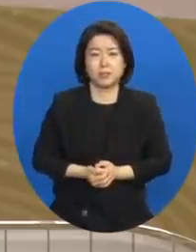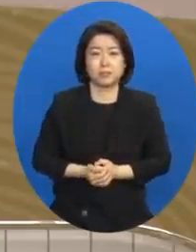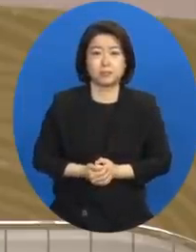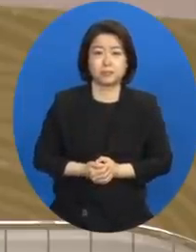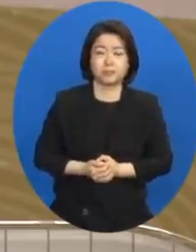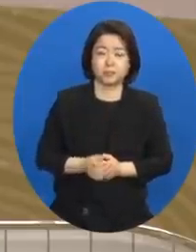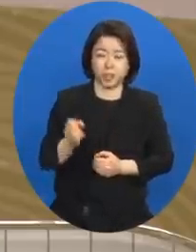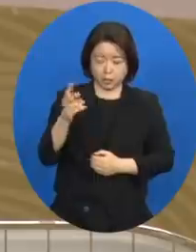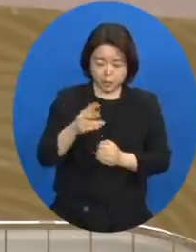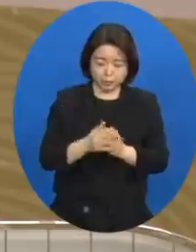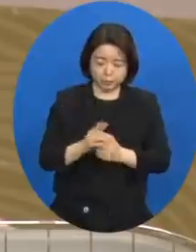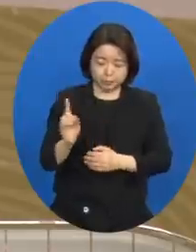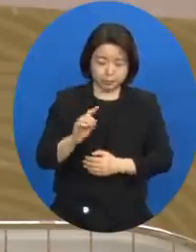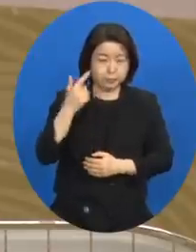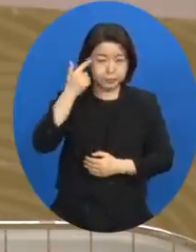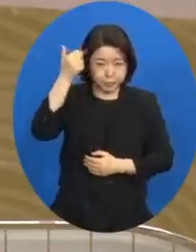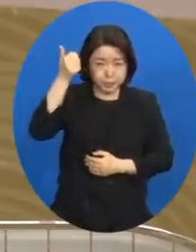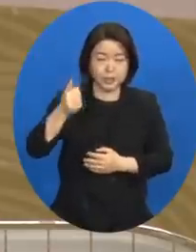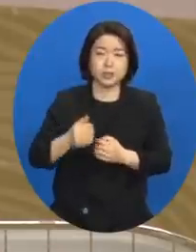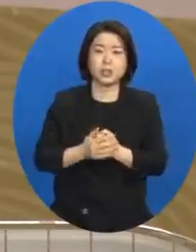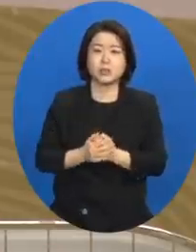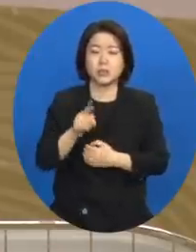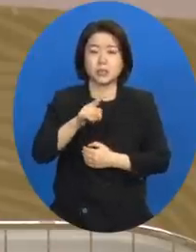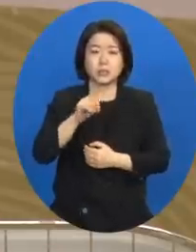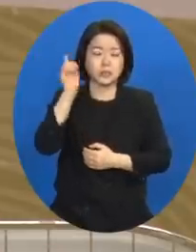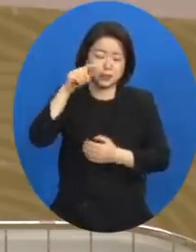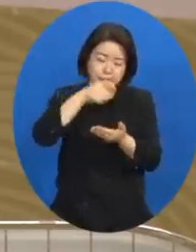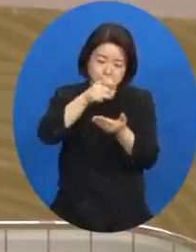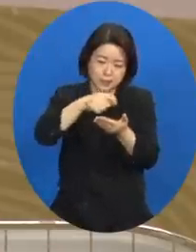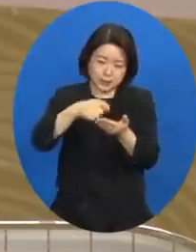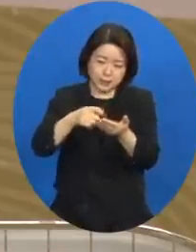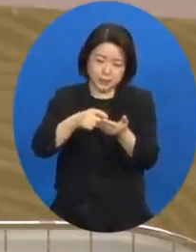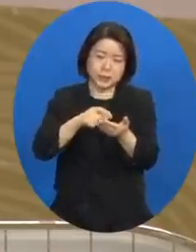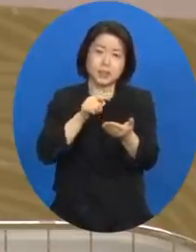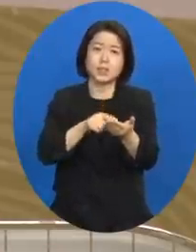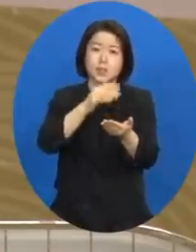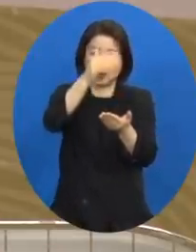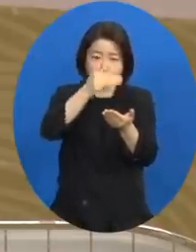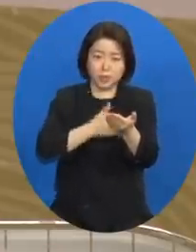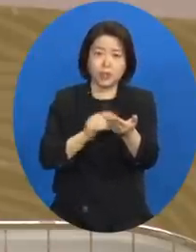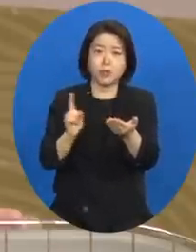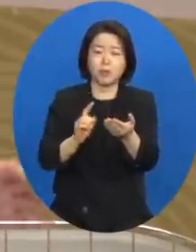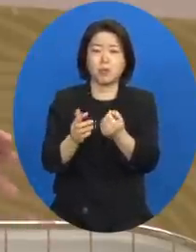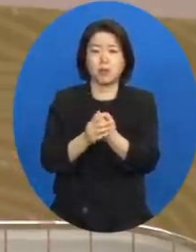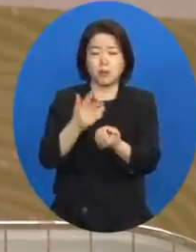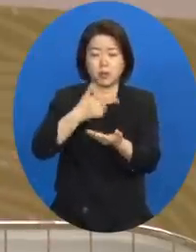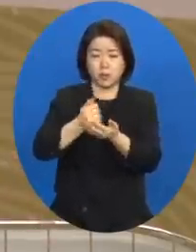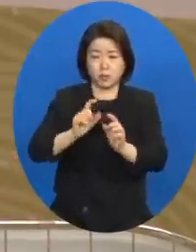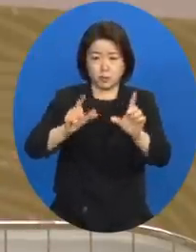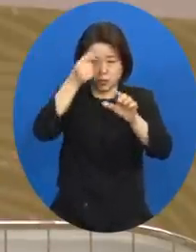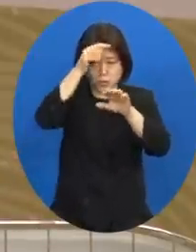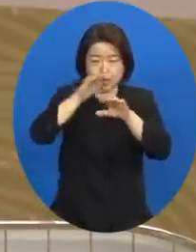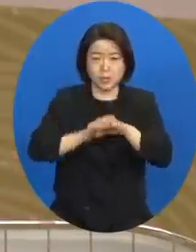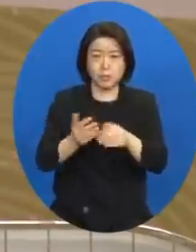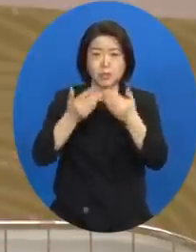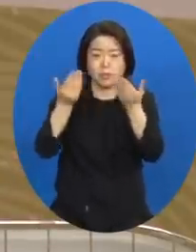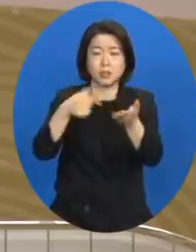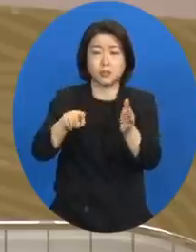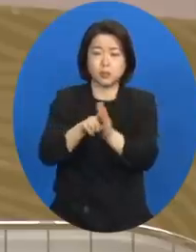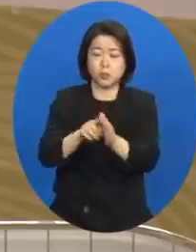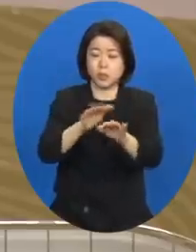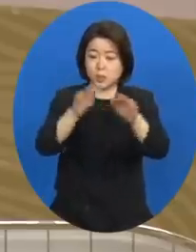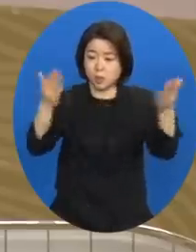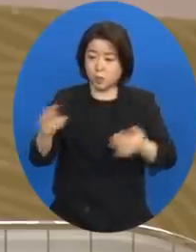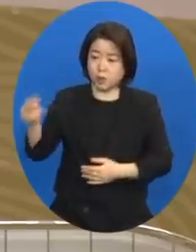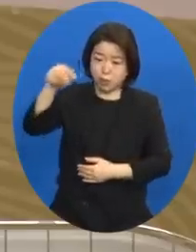어느 목사님이 그 일기에 이렇게 쓰셨더라고요. 주일 예배를 드리려고 강단에 올라오셨는데